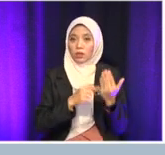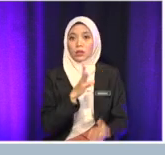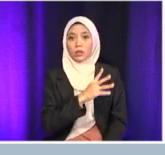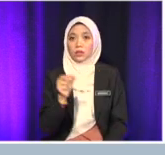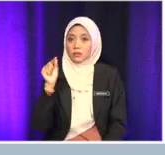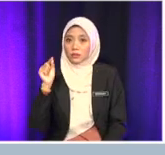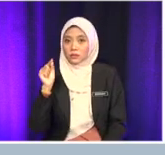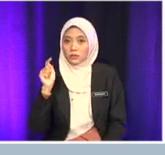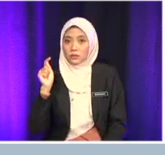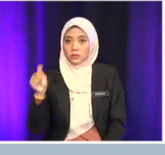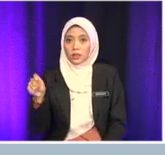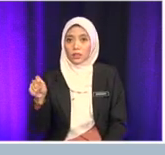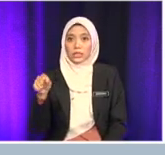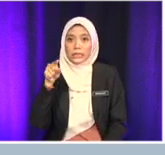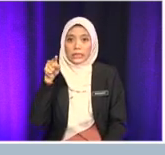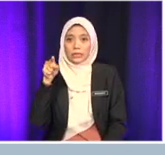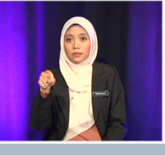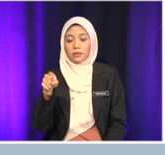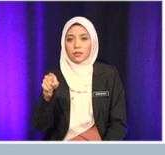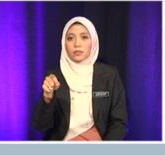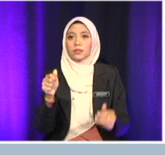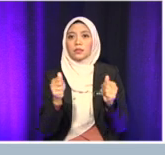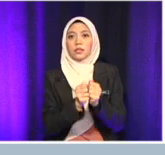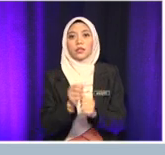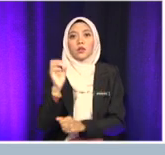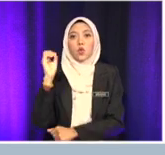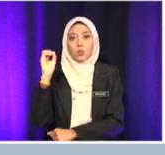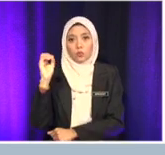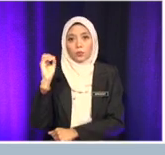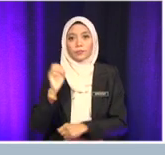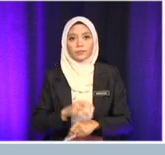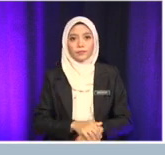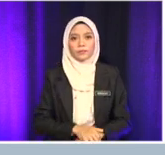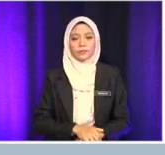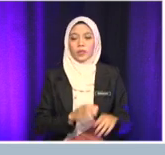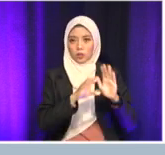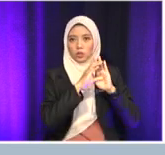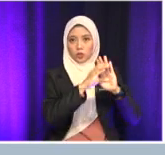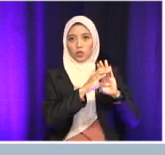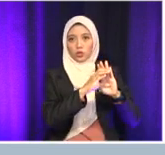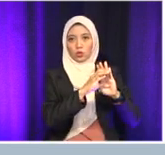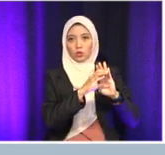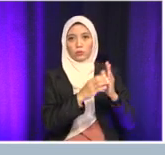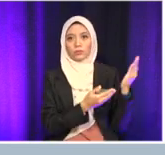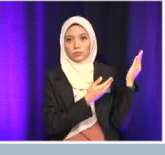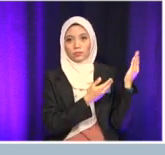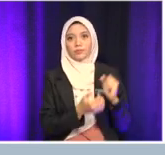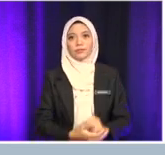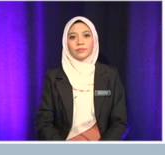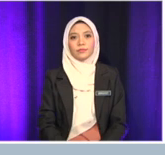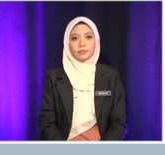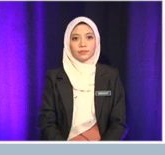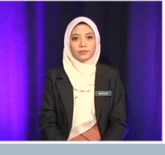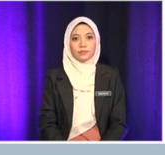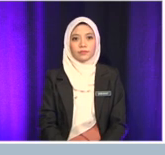yang kedua oke mana-mana nilai boleh diganti Katakanlah cek kutunjukkan contoh cegukan X pula dengan 5